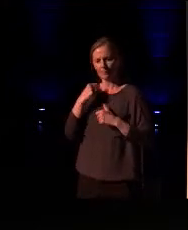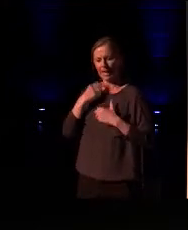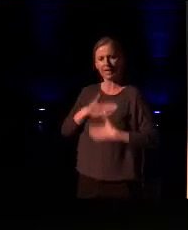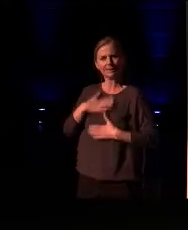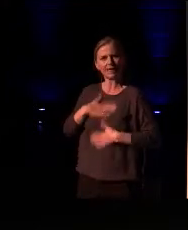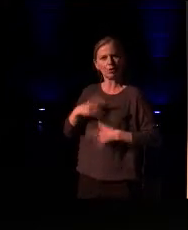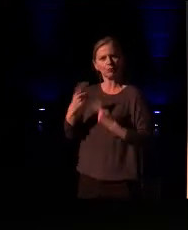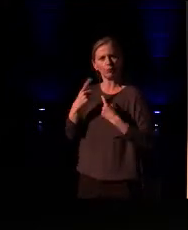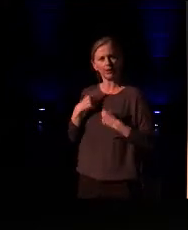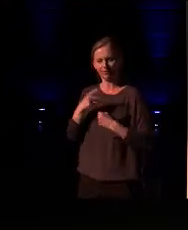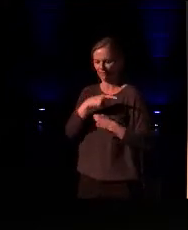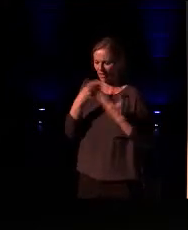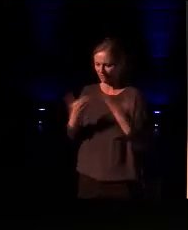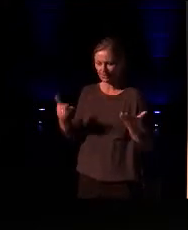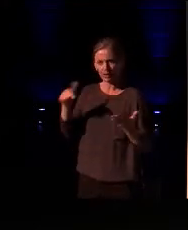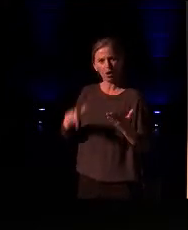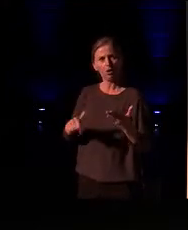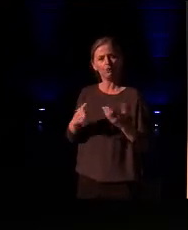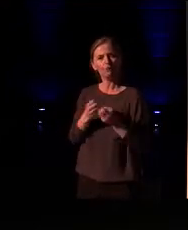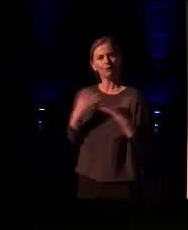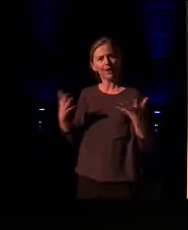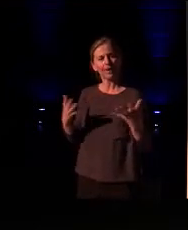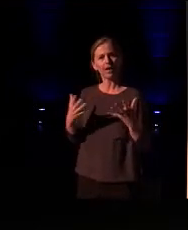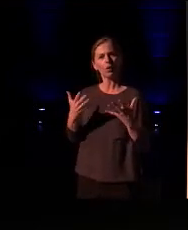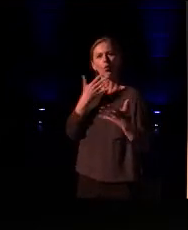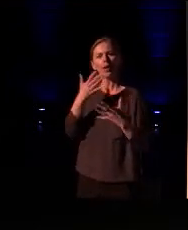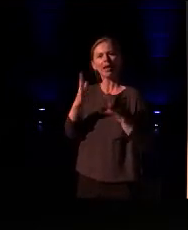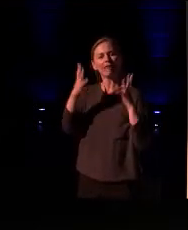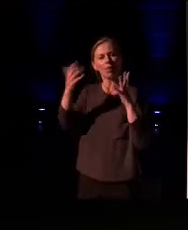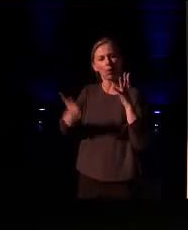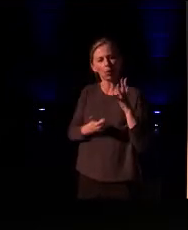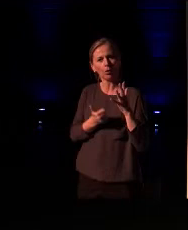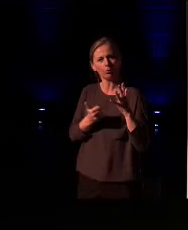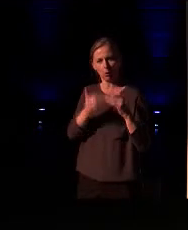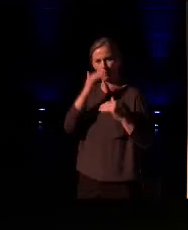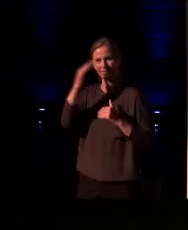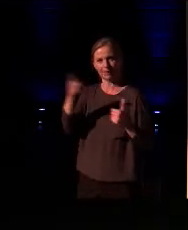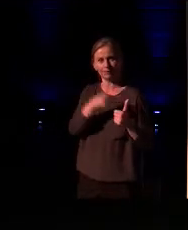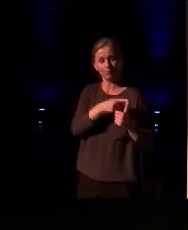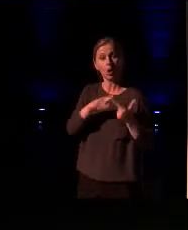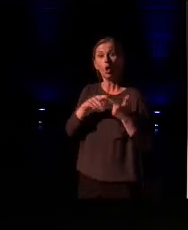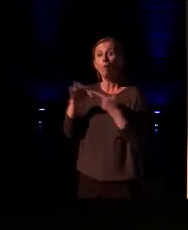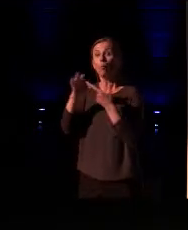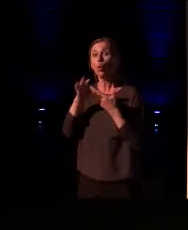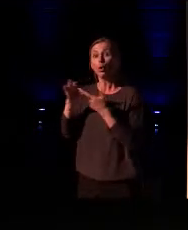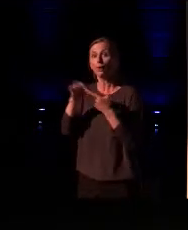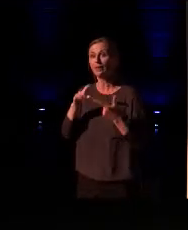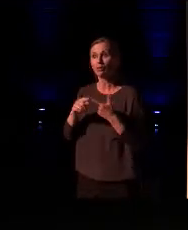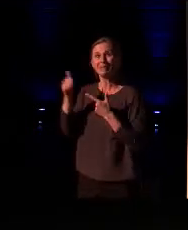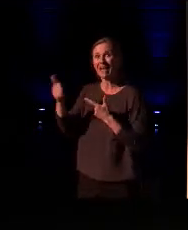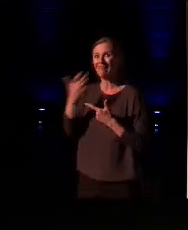fått demonstrert det i dag. Flere gode leveår og økt mestring, det det ene. Det andre pårørende som ikke blir utslitt.